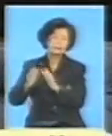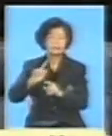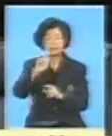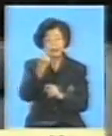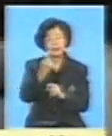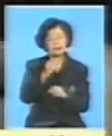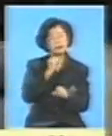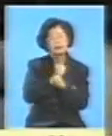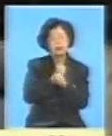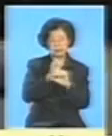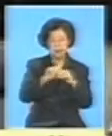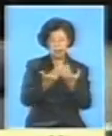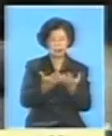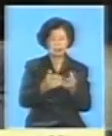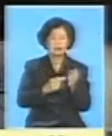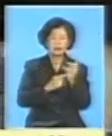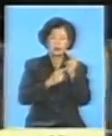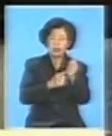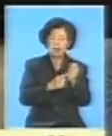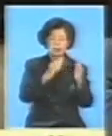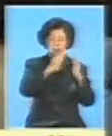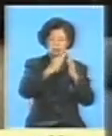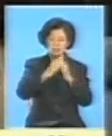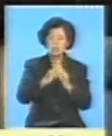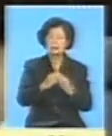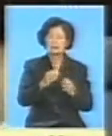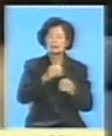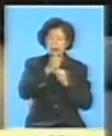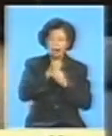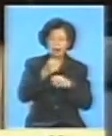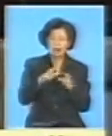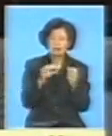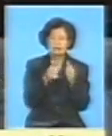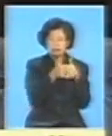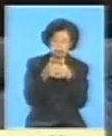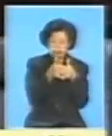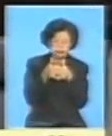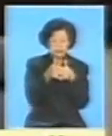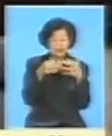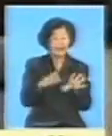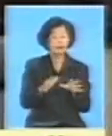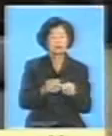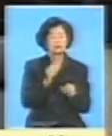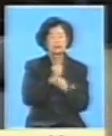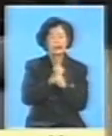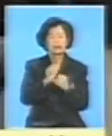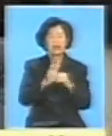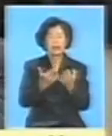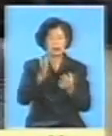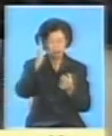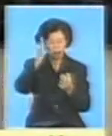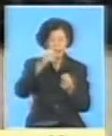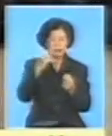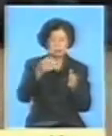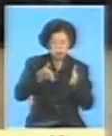ยกตัวอย่างง่ายๆเช่นถ้าเมืองเก่าเมืองที่มันหนาแน่นแล้วก็ต้องตีกรอบให้ได้ชัดเจนออกไปจากนั้นมันจะต้องรู้ว่ามีถนนเส้นทางกันอย่าง